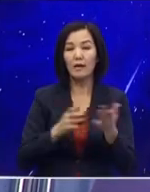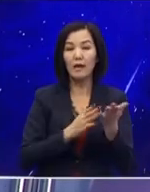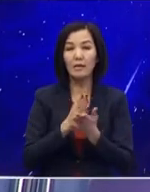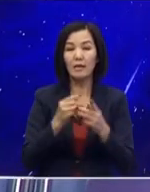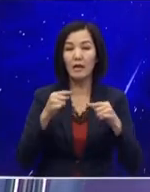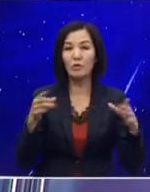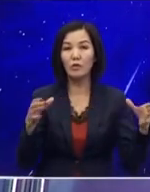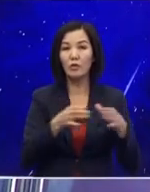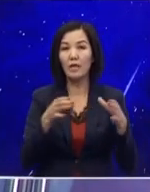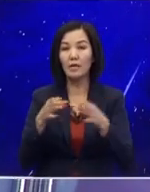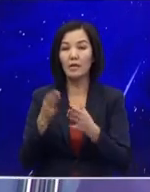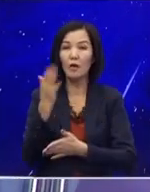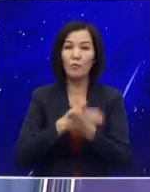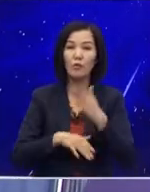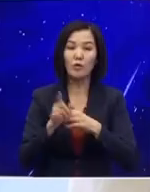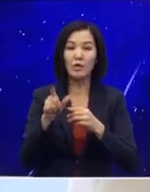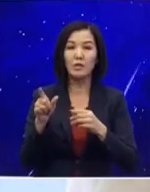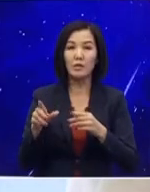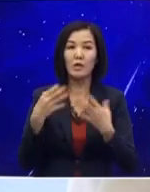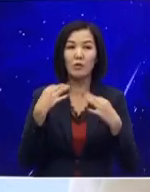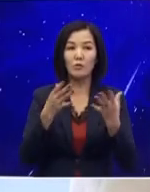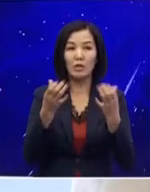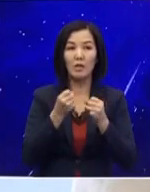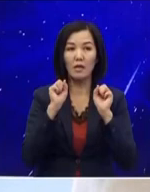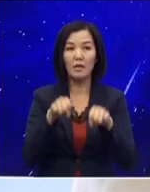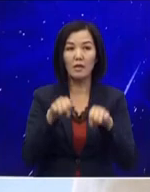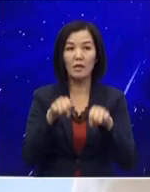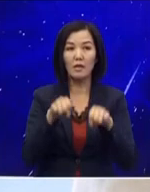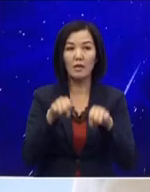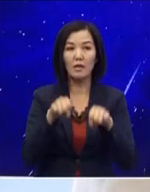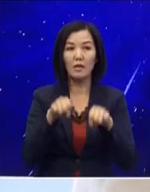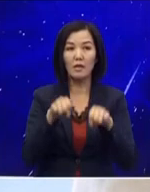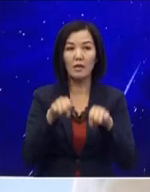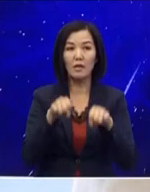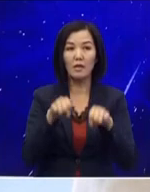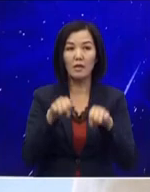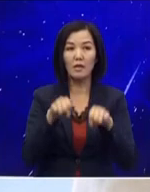түрлі санаттағы мүгедектер жатады. Сюда я приехал по бесплатной путевке.